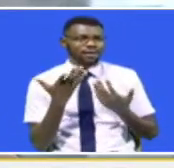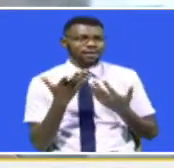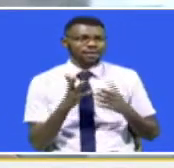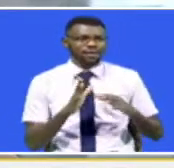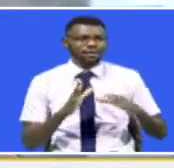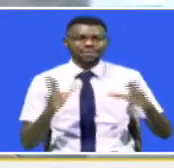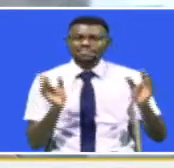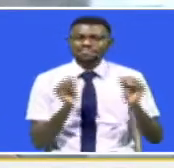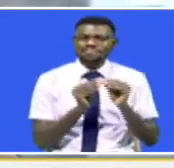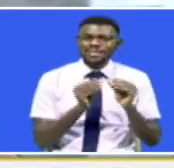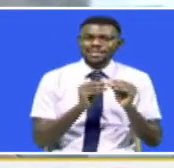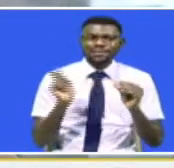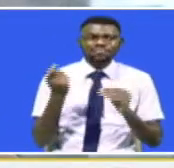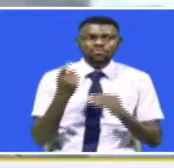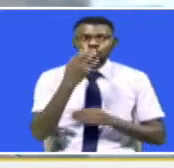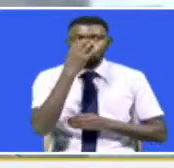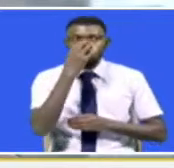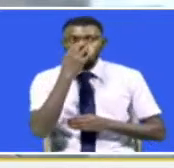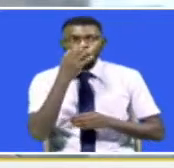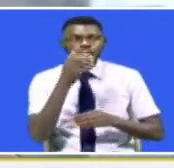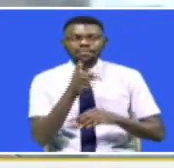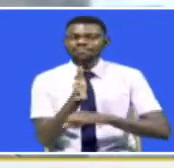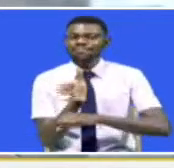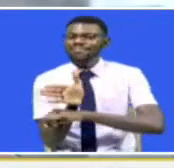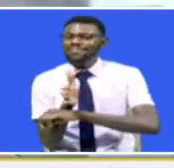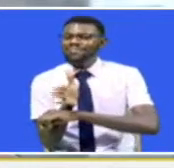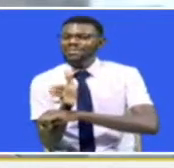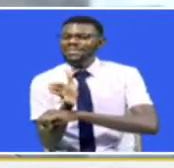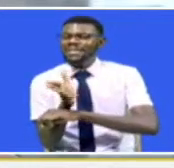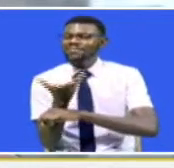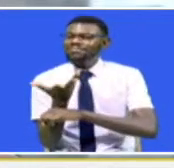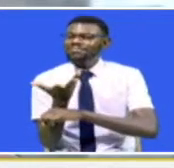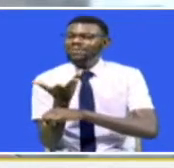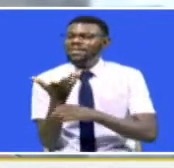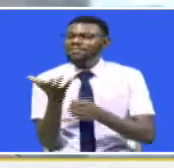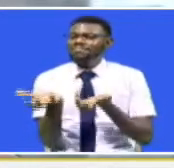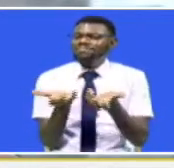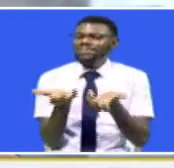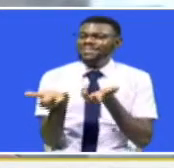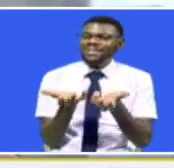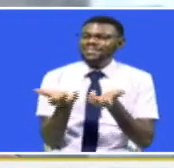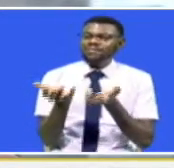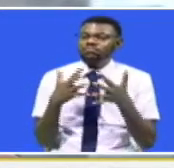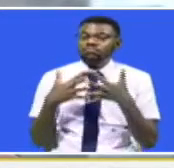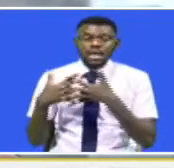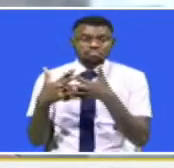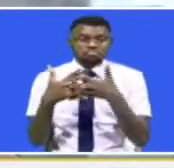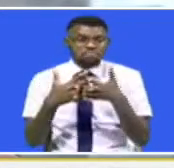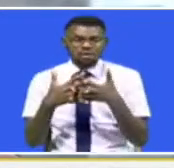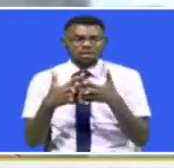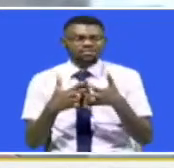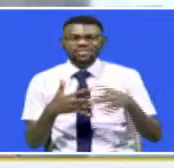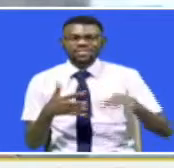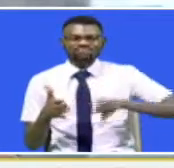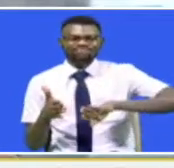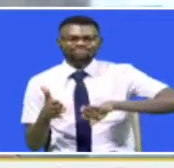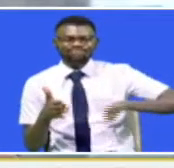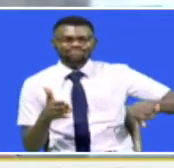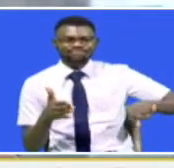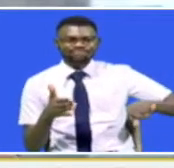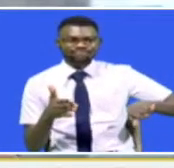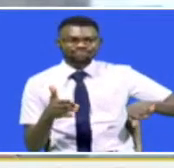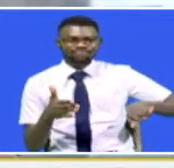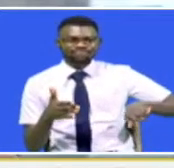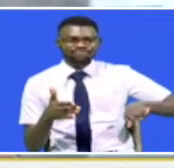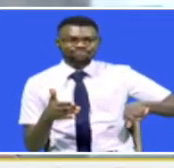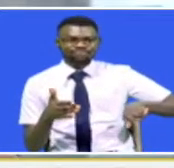mkutano wa Rais William Ruto na balozi wa masuala ya uhusiano ya kibiashara wa Marekani Catherine Tai, ambao ulifanyika ikuluni.